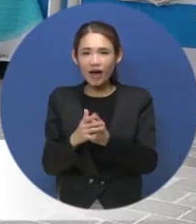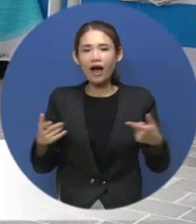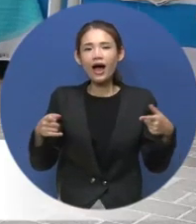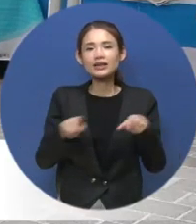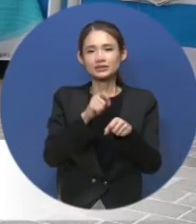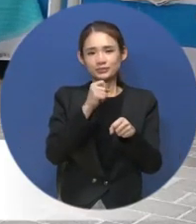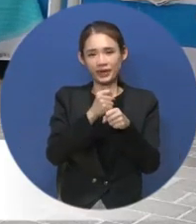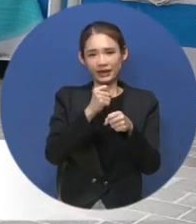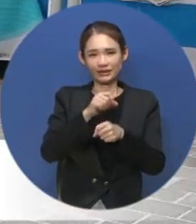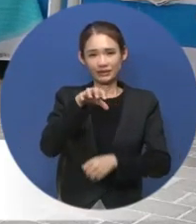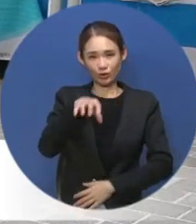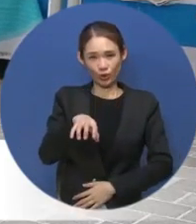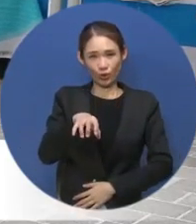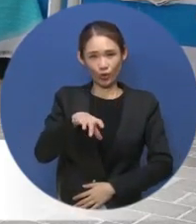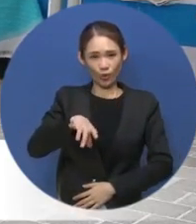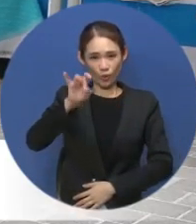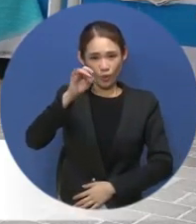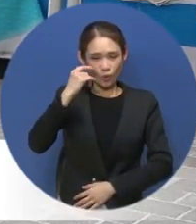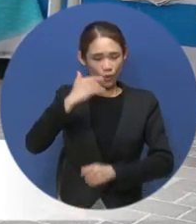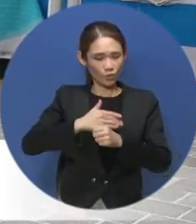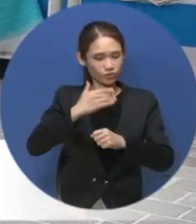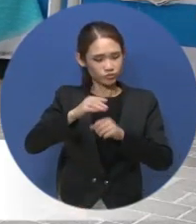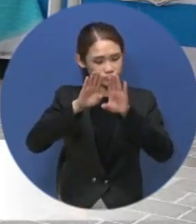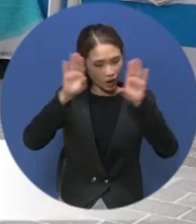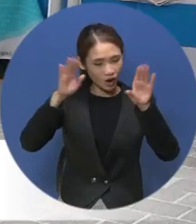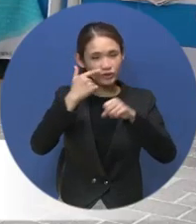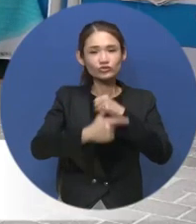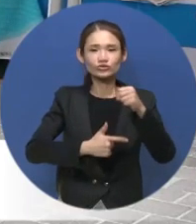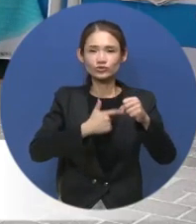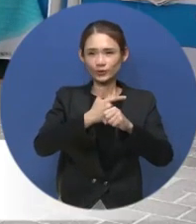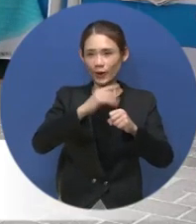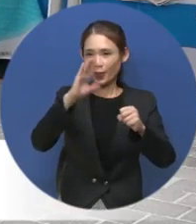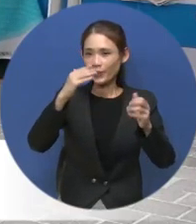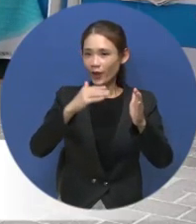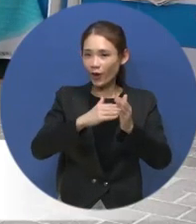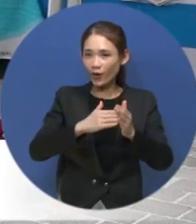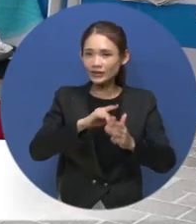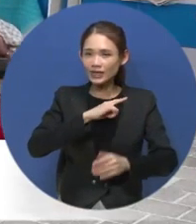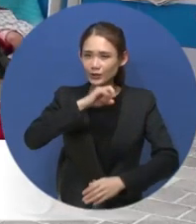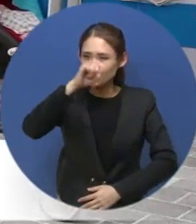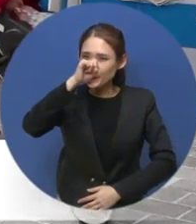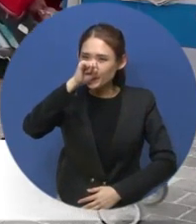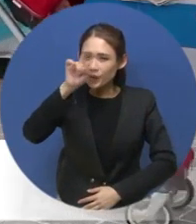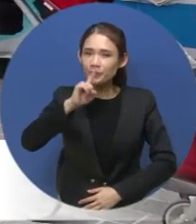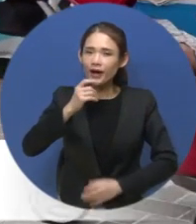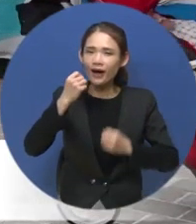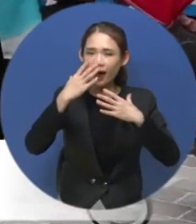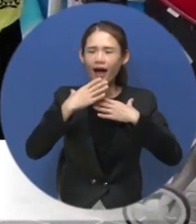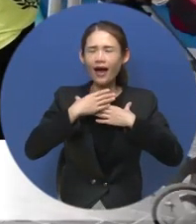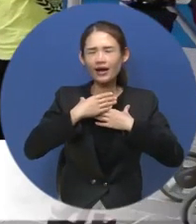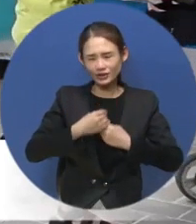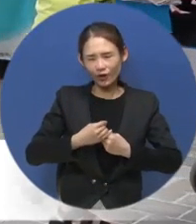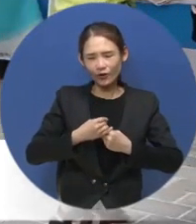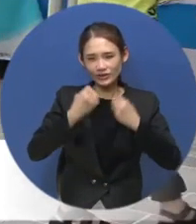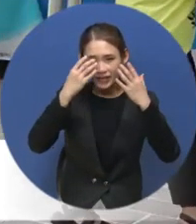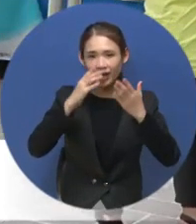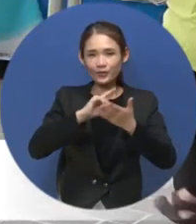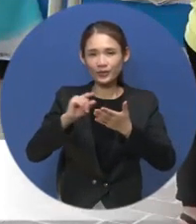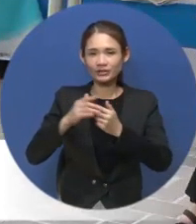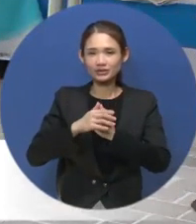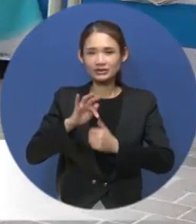많아서 건강한 먹거리를 통해서 건강을 지킬 수 있도록 저희가 가까운 곳에 매장을 열게 되었습니다. 순천